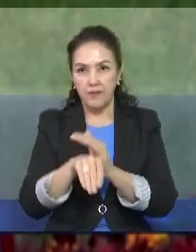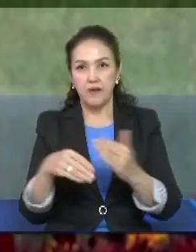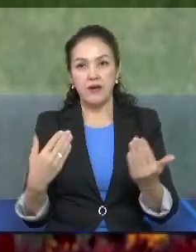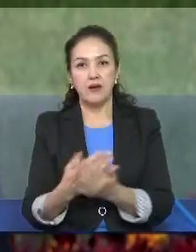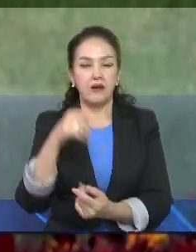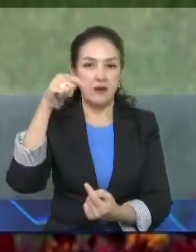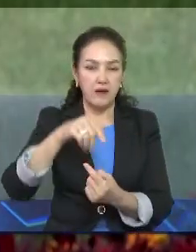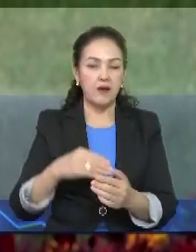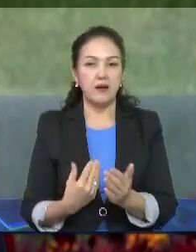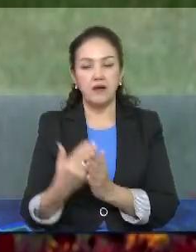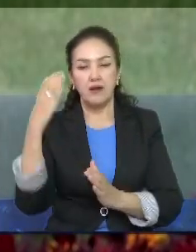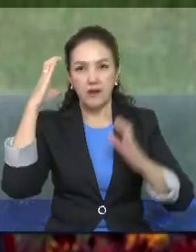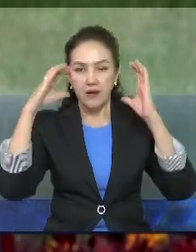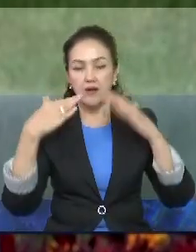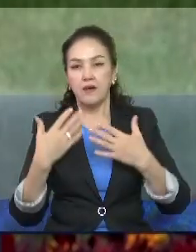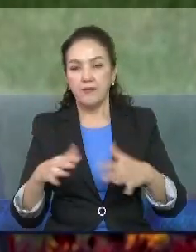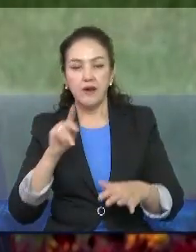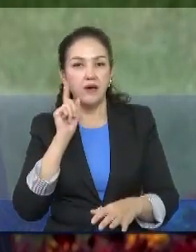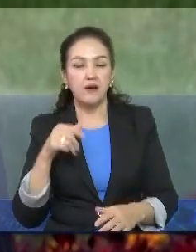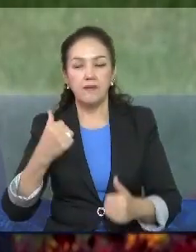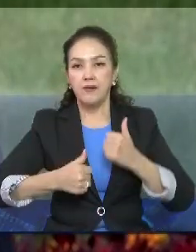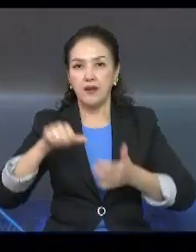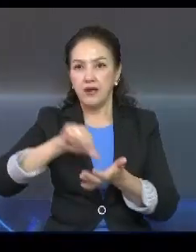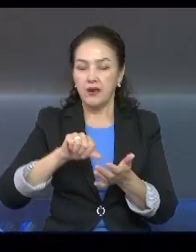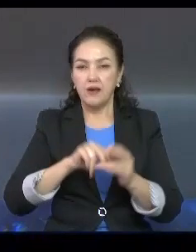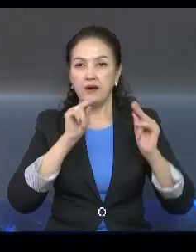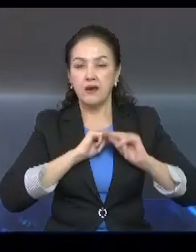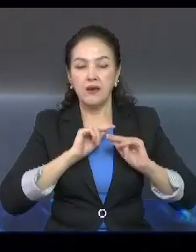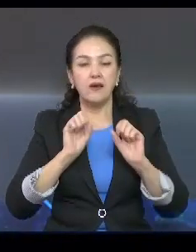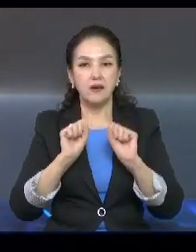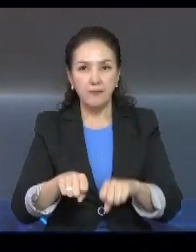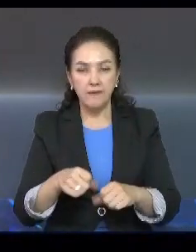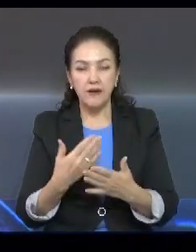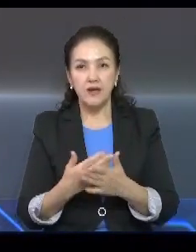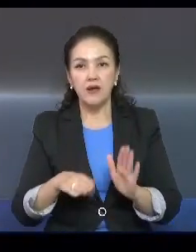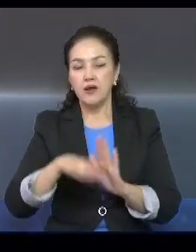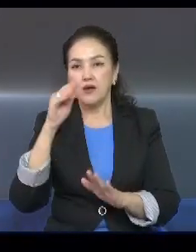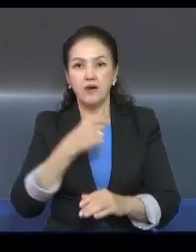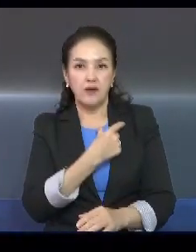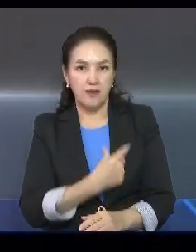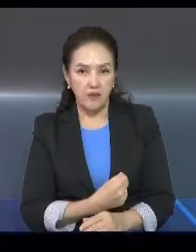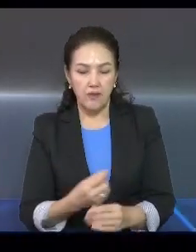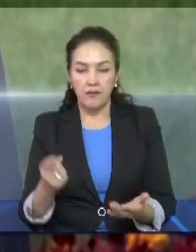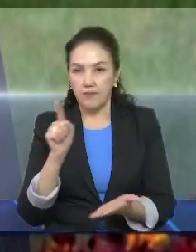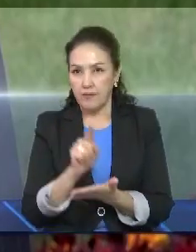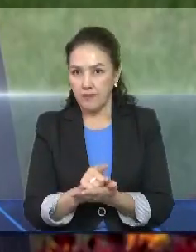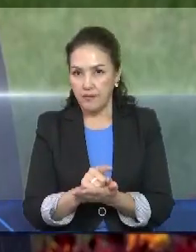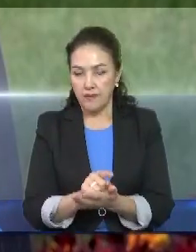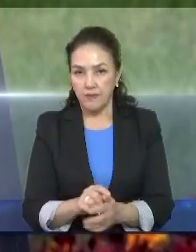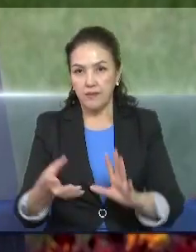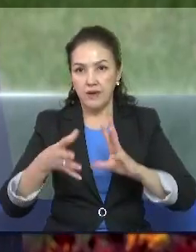талапқа сай жоғарғы оқу орнын бітірген жастар байқауға қатыспай-ақ жұмысқа орналаса алады. Тек үздік диплом иесі болуы тиіс.